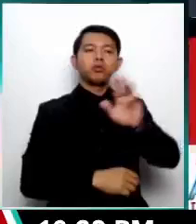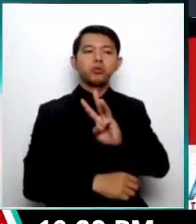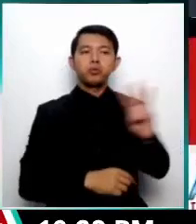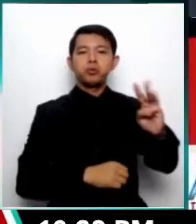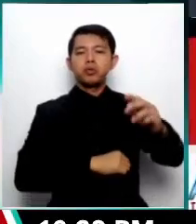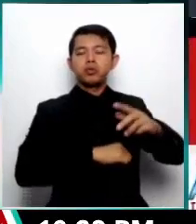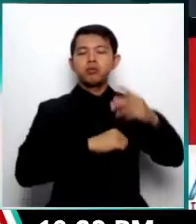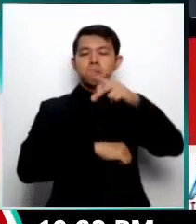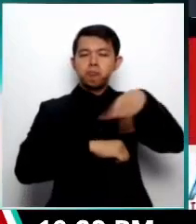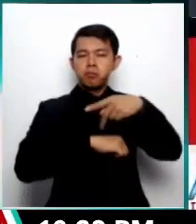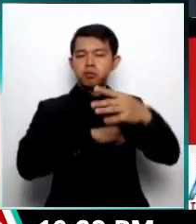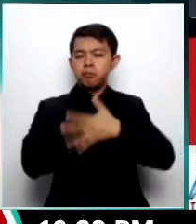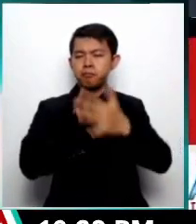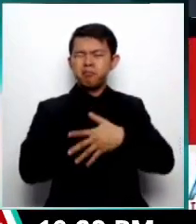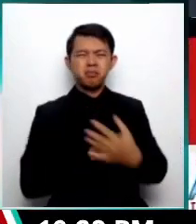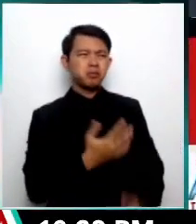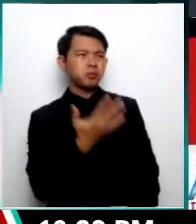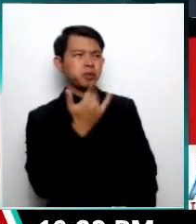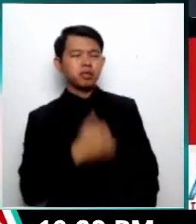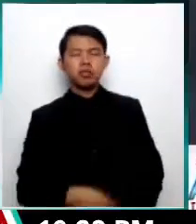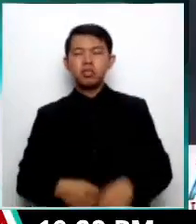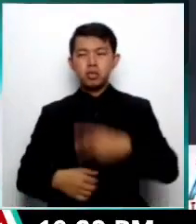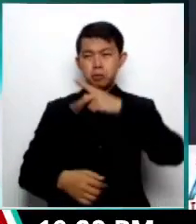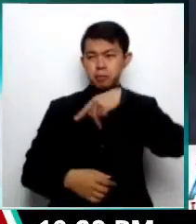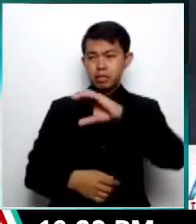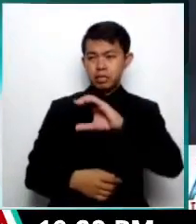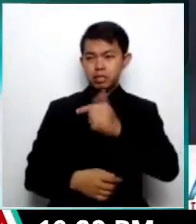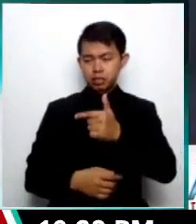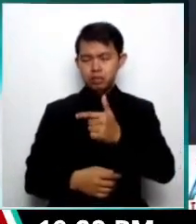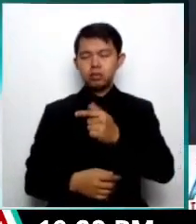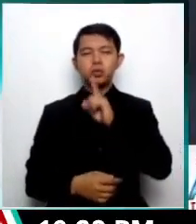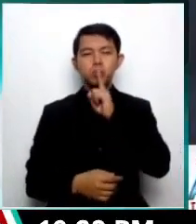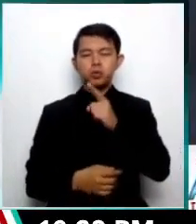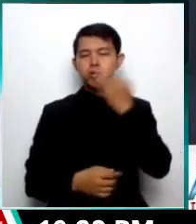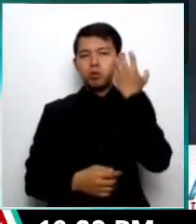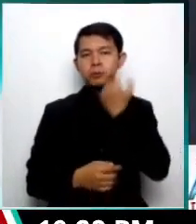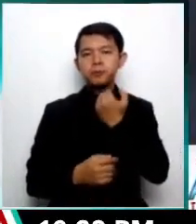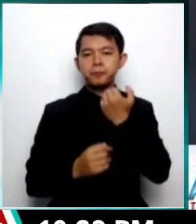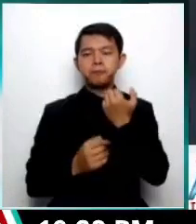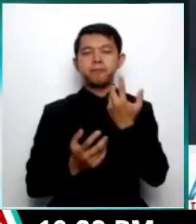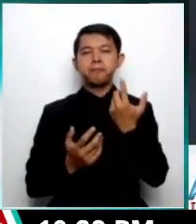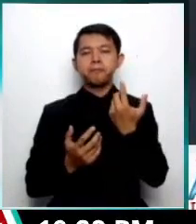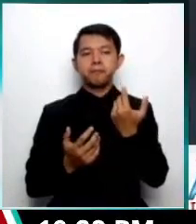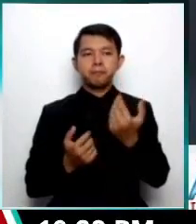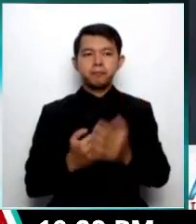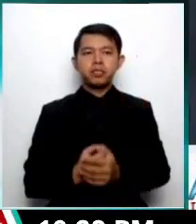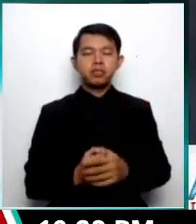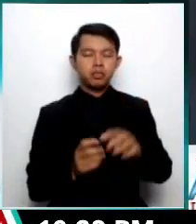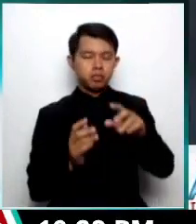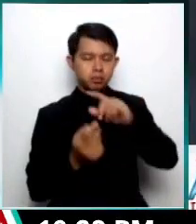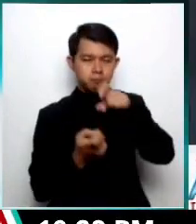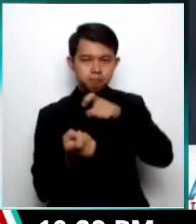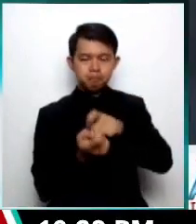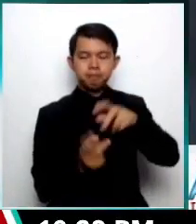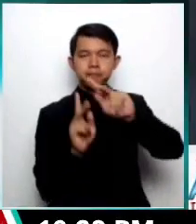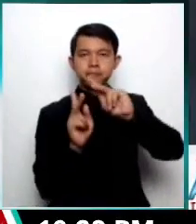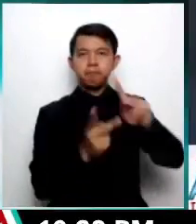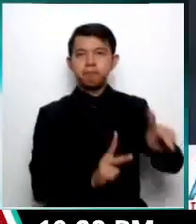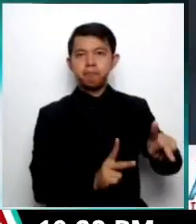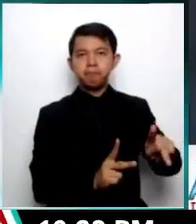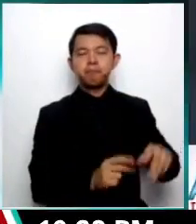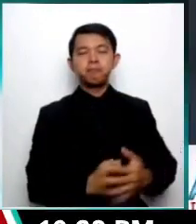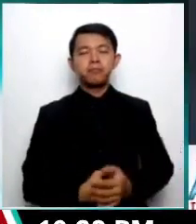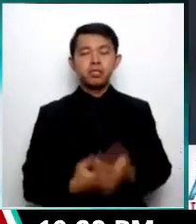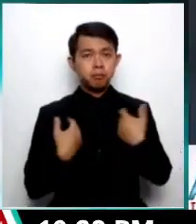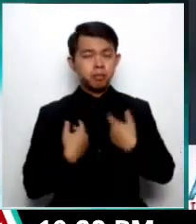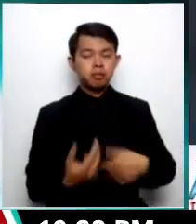Guard, we have very limited number of assets. No? Mm-hmm. And particularly in Palawan, sabi ko, there are only 3